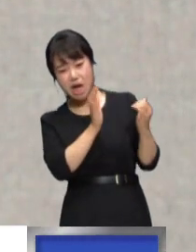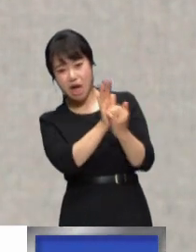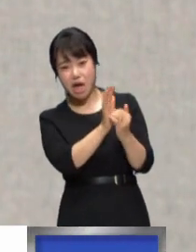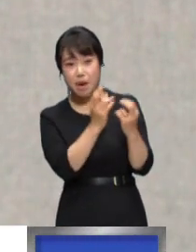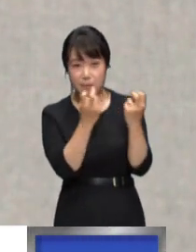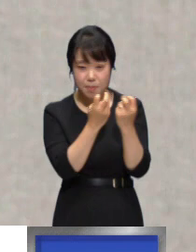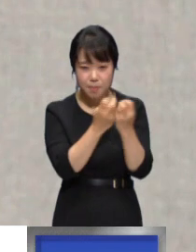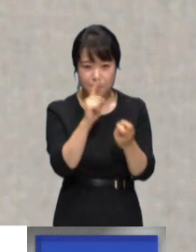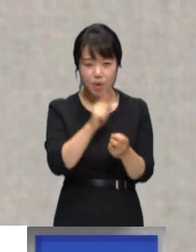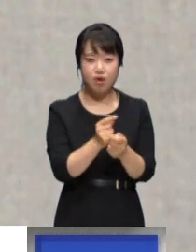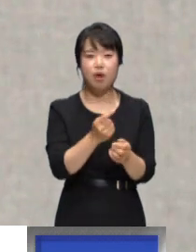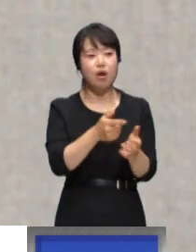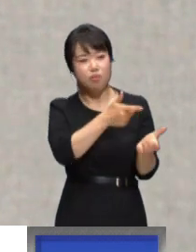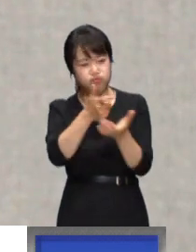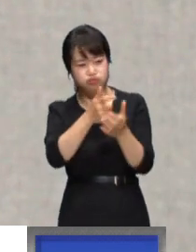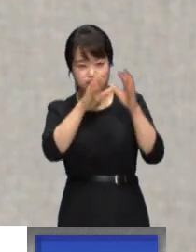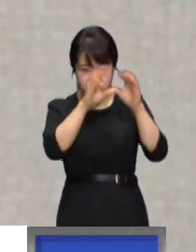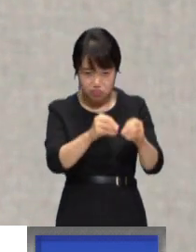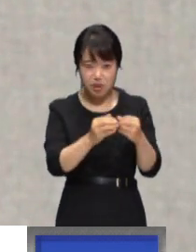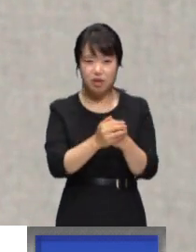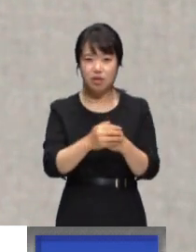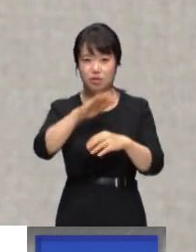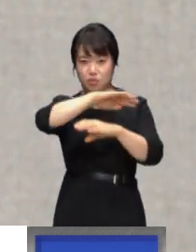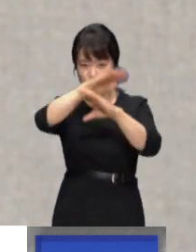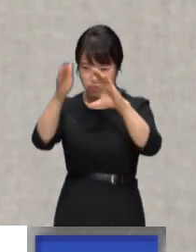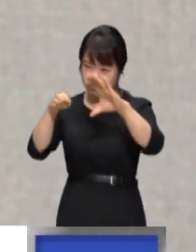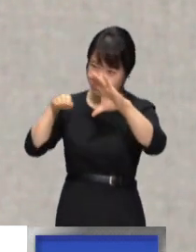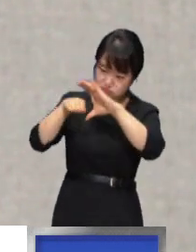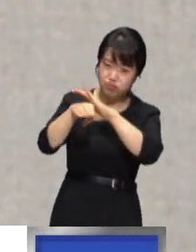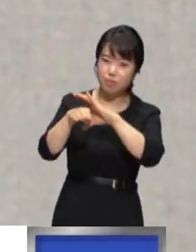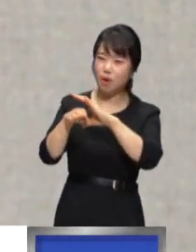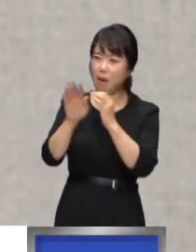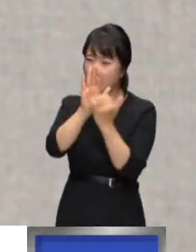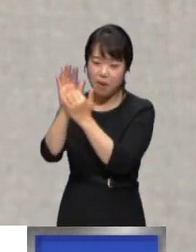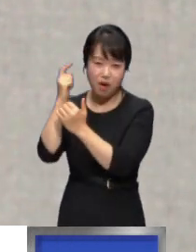소방 장비를 확충하고 방음터널 방음판 교체를 하겠습니다.